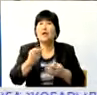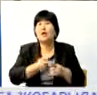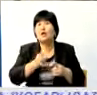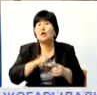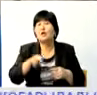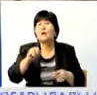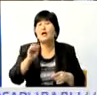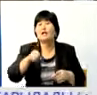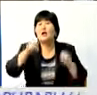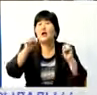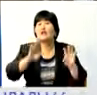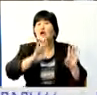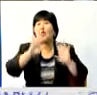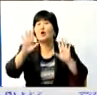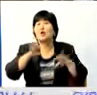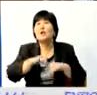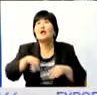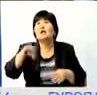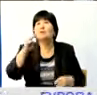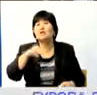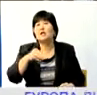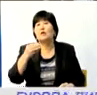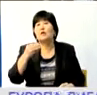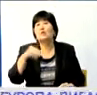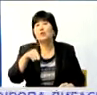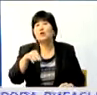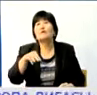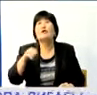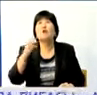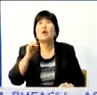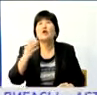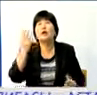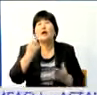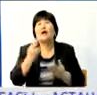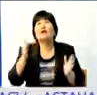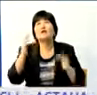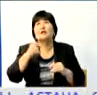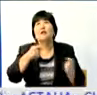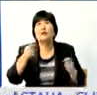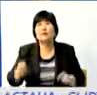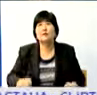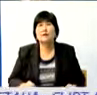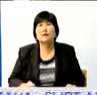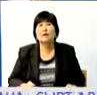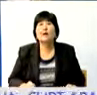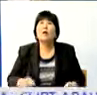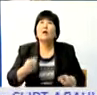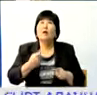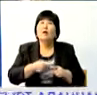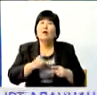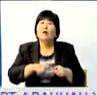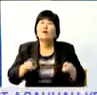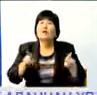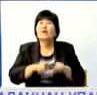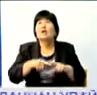Парижде арнайы көрмесін өткізген, шараға Мұстафа Шоқайдың картинасына келіпті. Осы тақырыпта 200-ден астам сурет салдым. Ол енді баспасөз